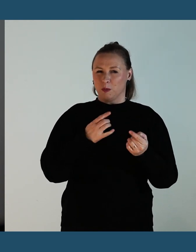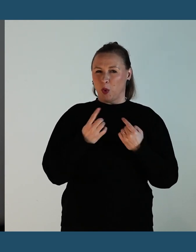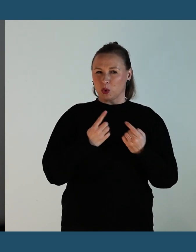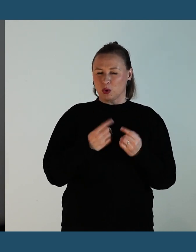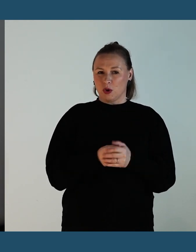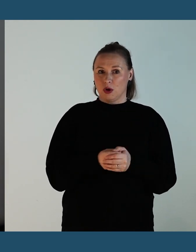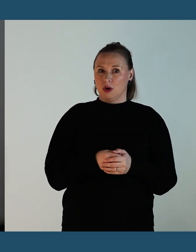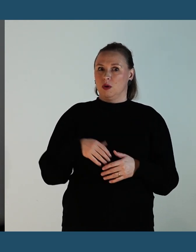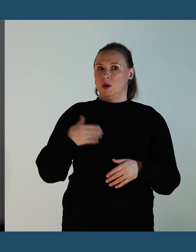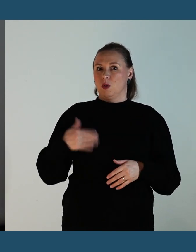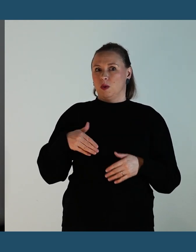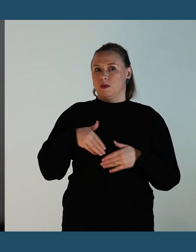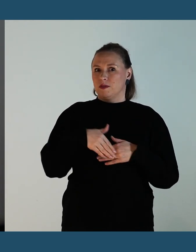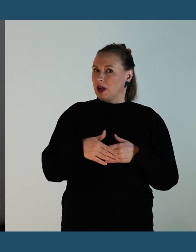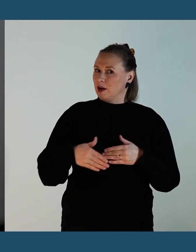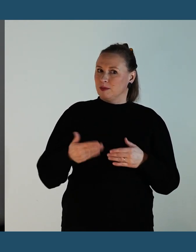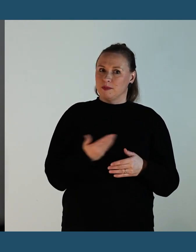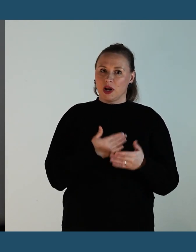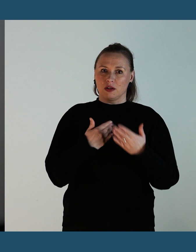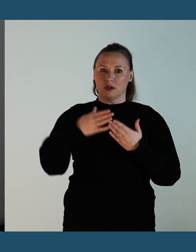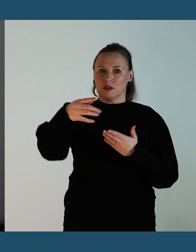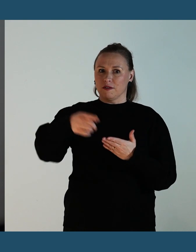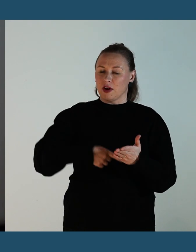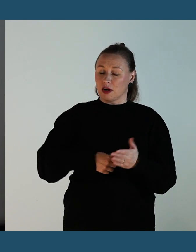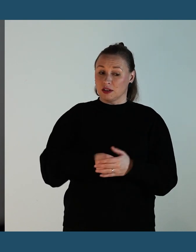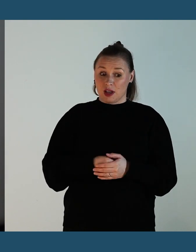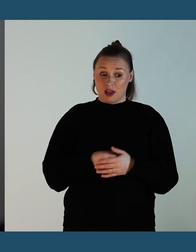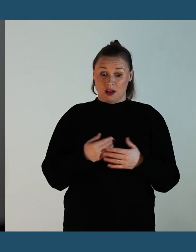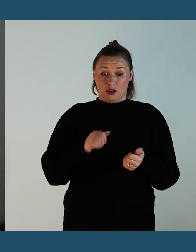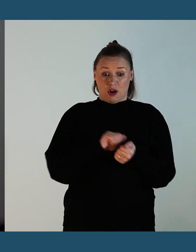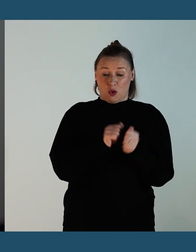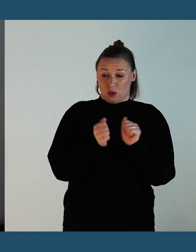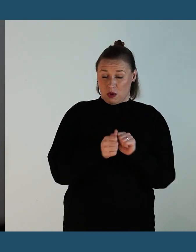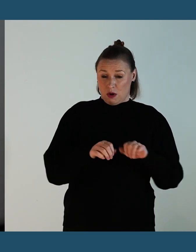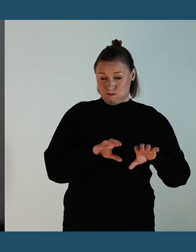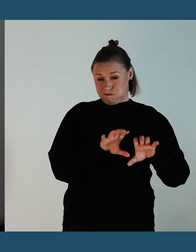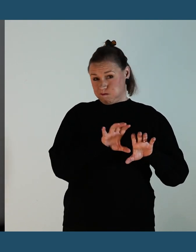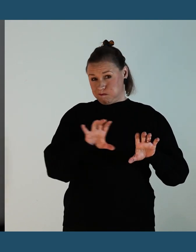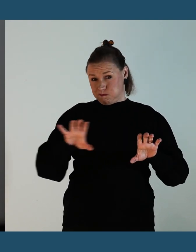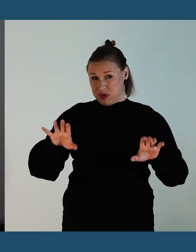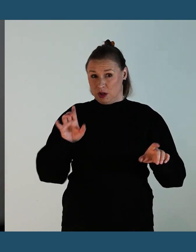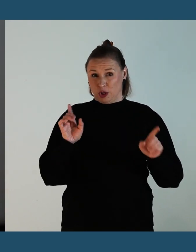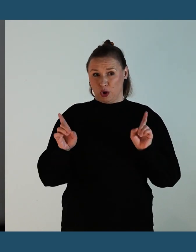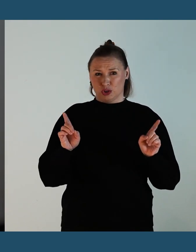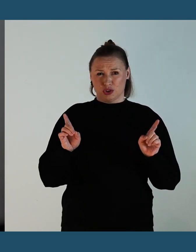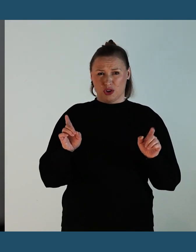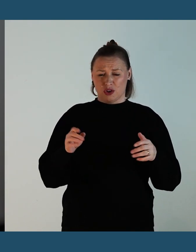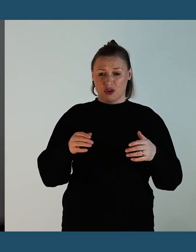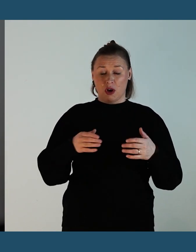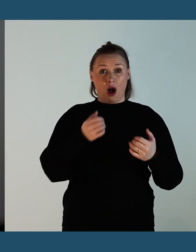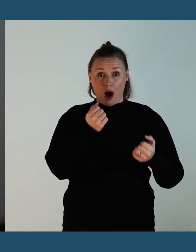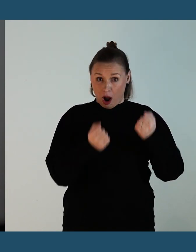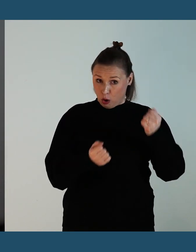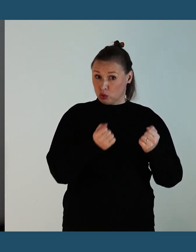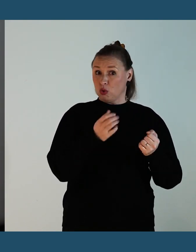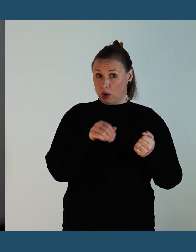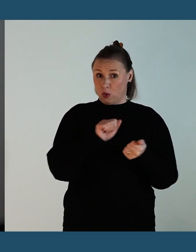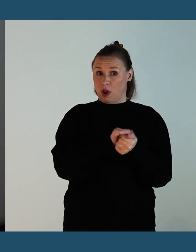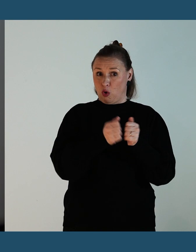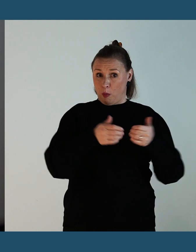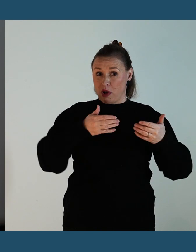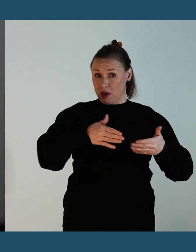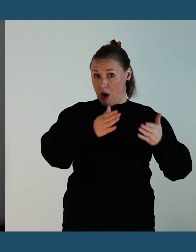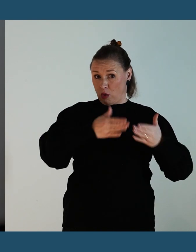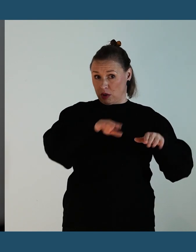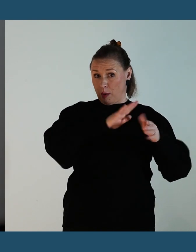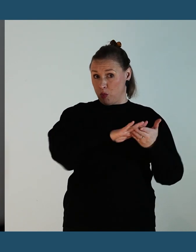paljon vielä tekemistä siinä, että eihän nämä niinku lumisilla keleillä, mitä on ollut, niin autoilta aurataan lumet pois, mutta sitten jos